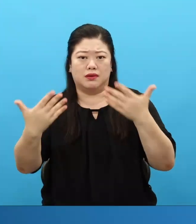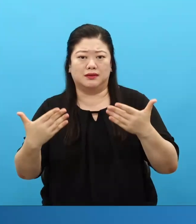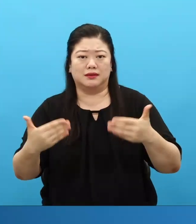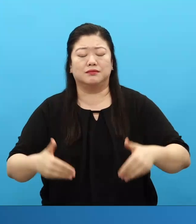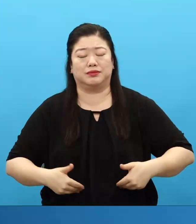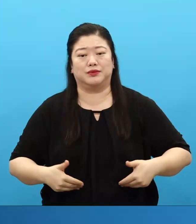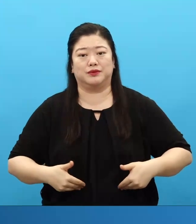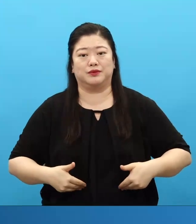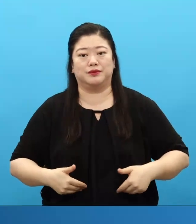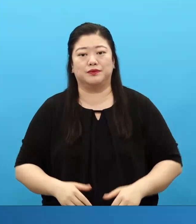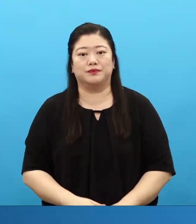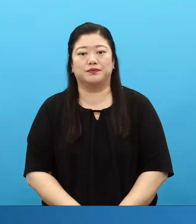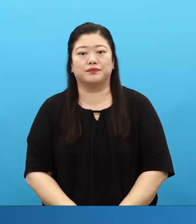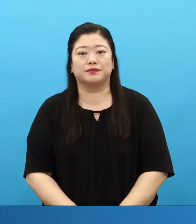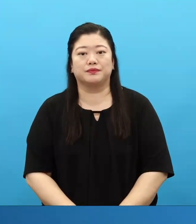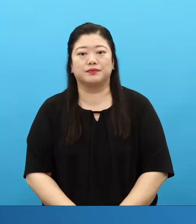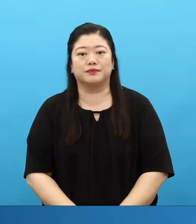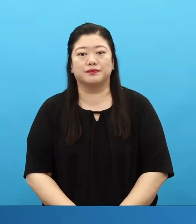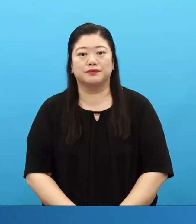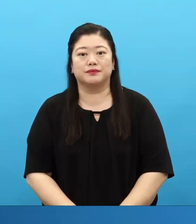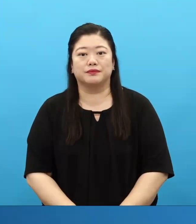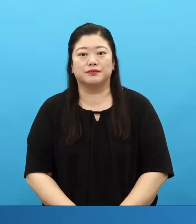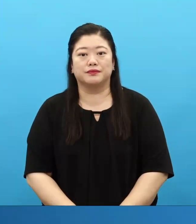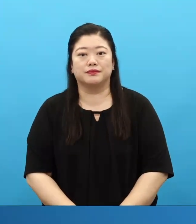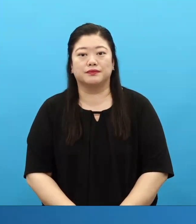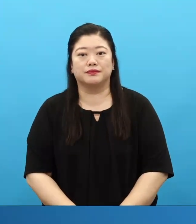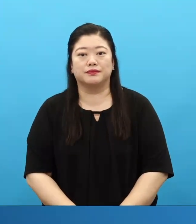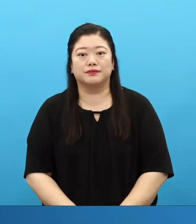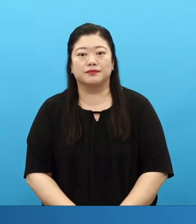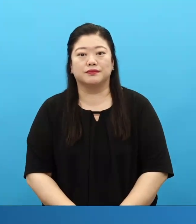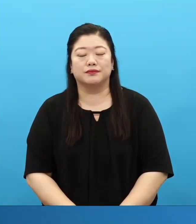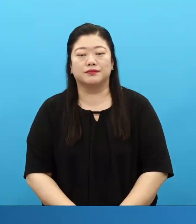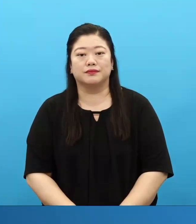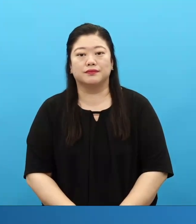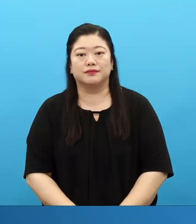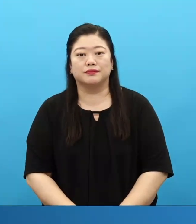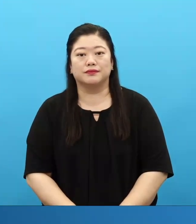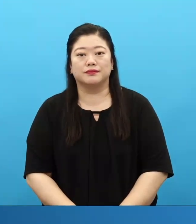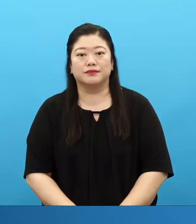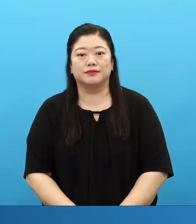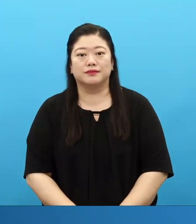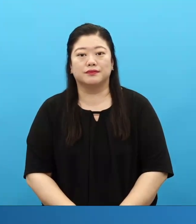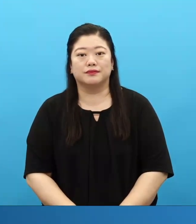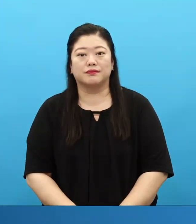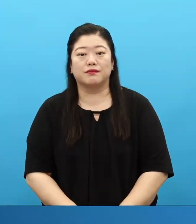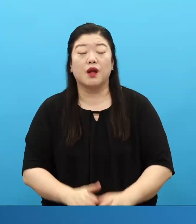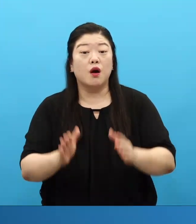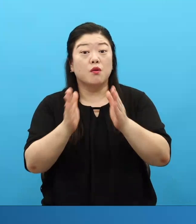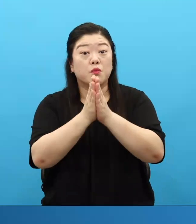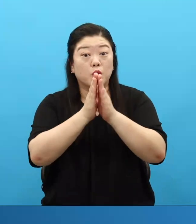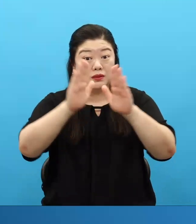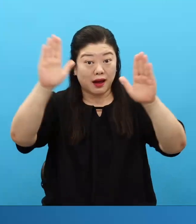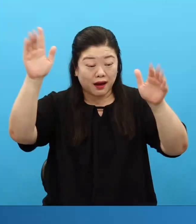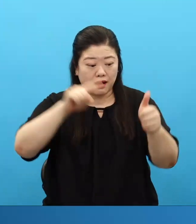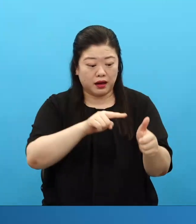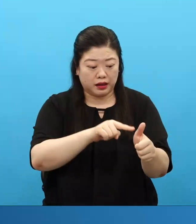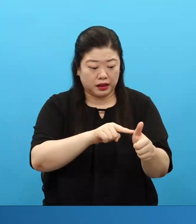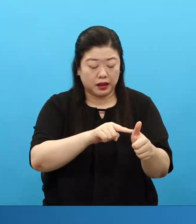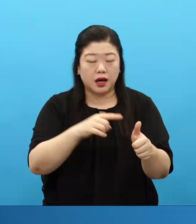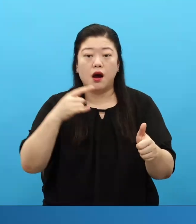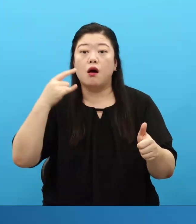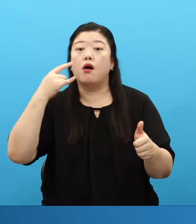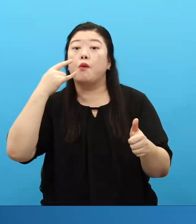God's covenant. 반드시 성취됐잖아요. And absolutely, it was 이제 fulfilled. 이미 안 써요. 알잖아요. And even though I don't write this all down, I'm sure you 모세 know 어머니가 모세를